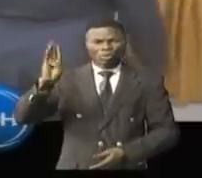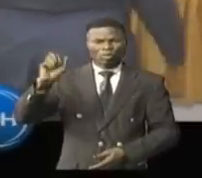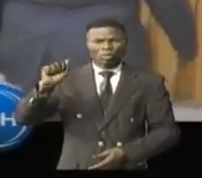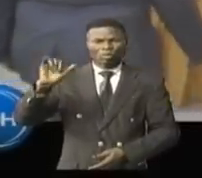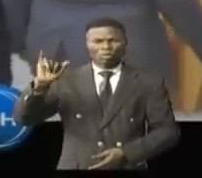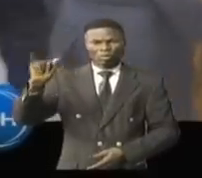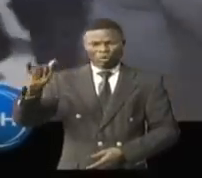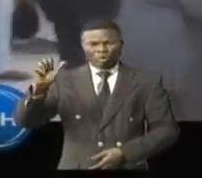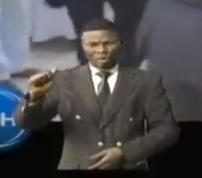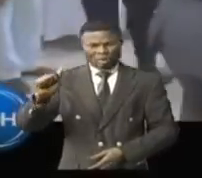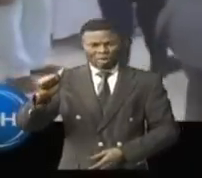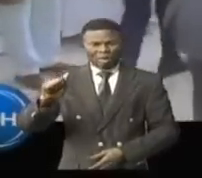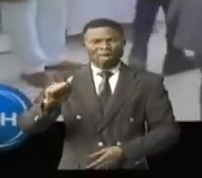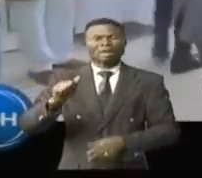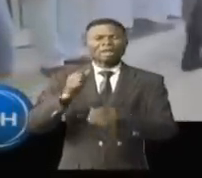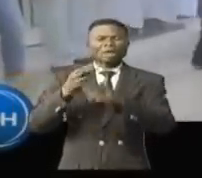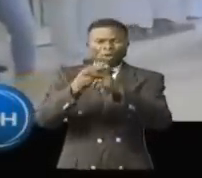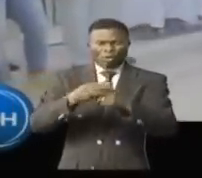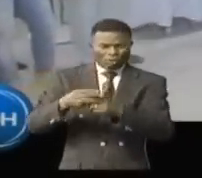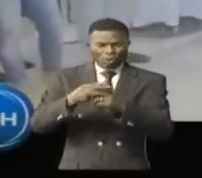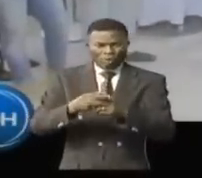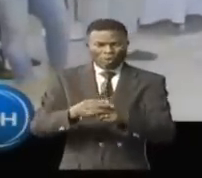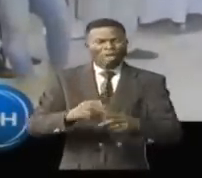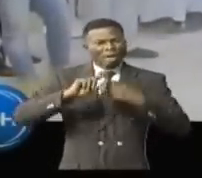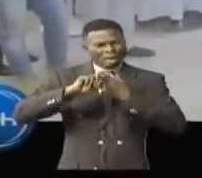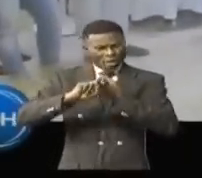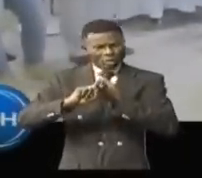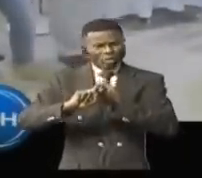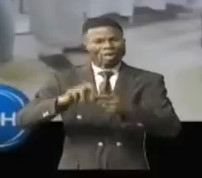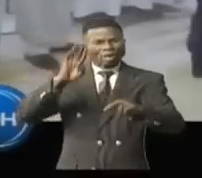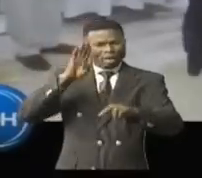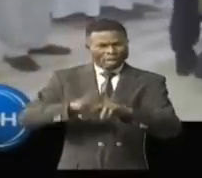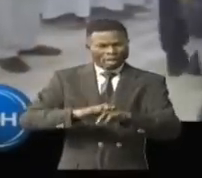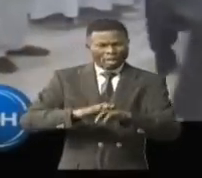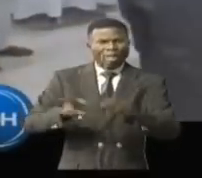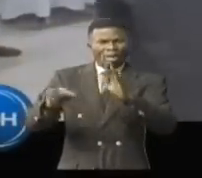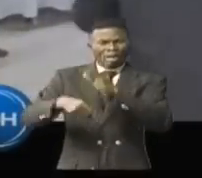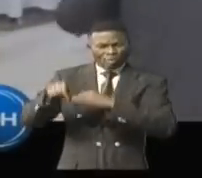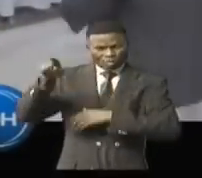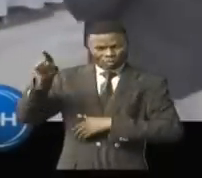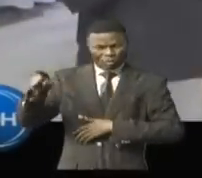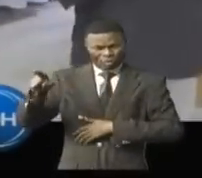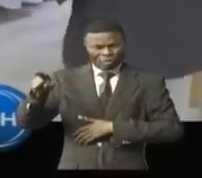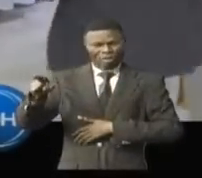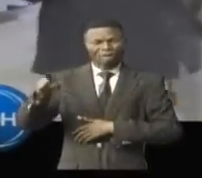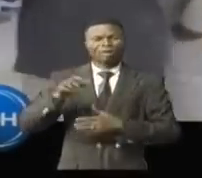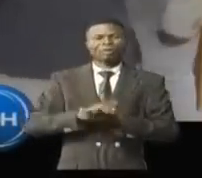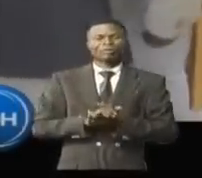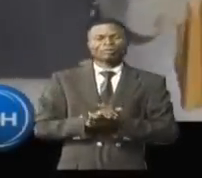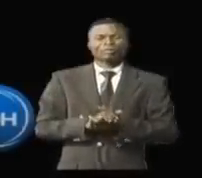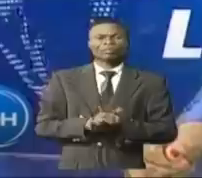ces jours, un climat de sécurité et de confiance règne sur toute l'étendue de la province.